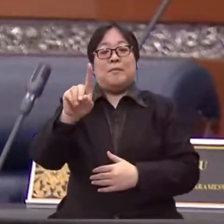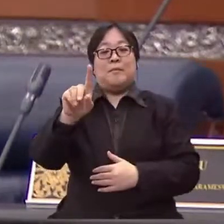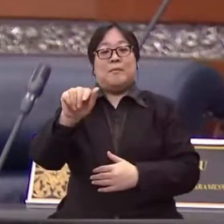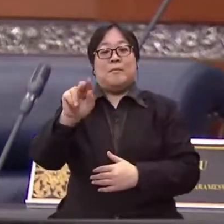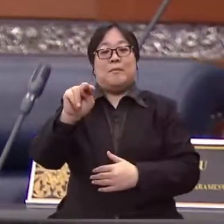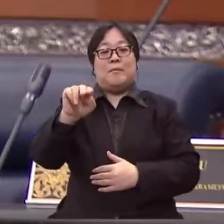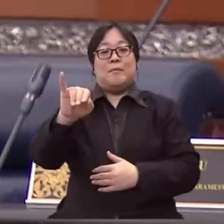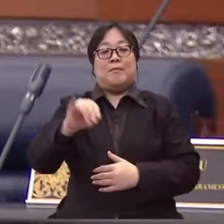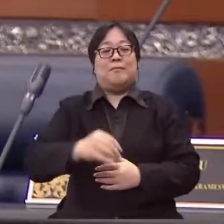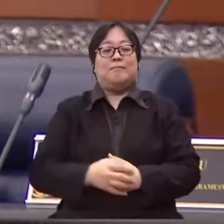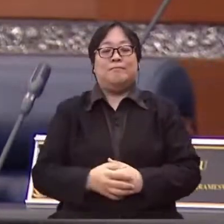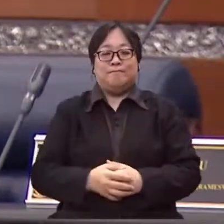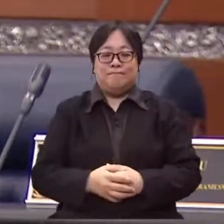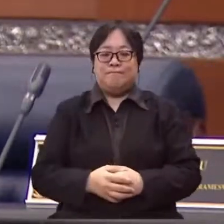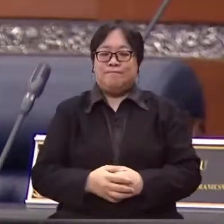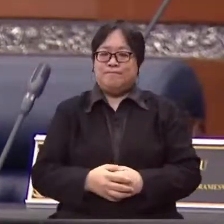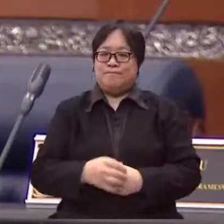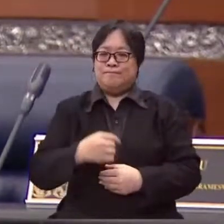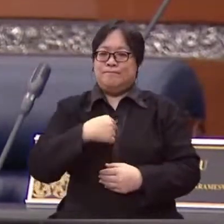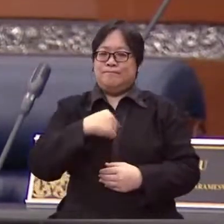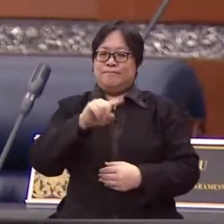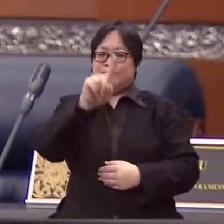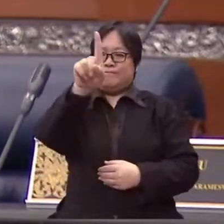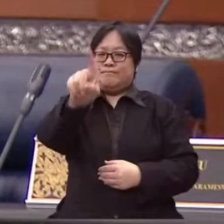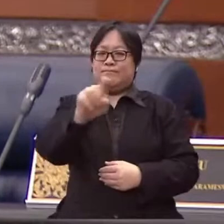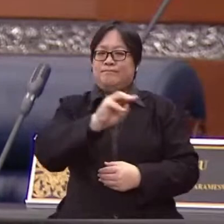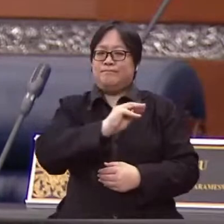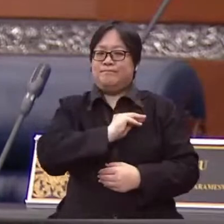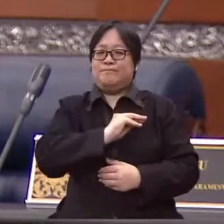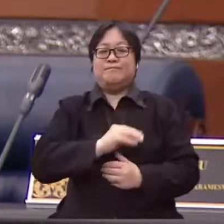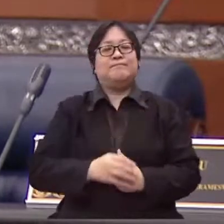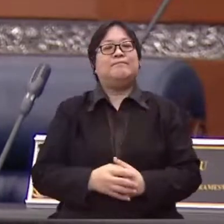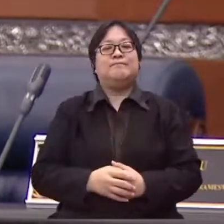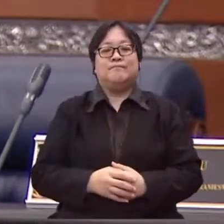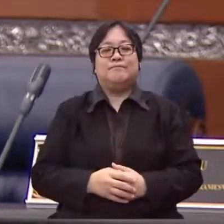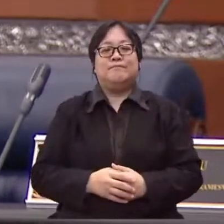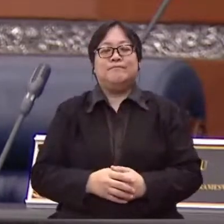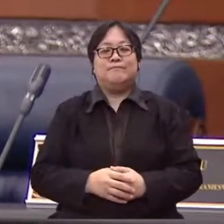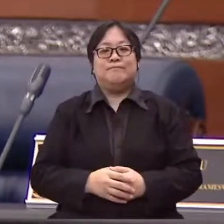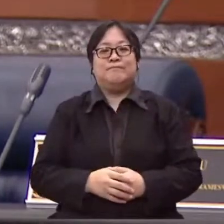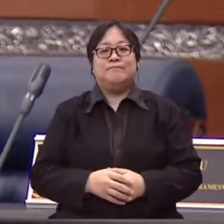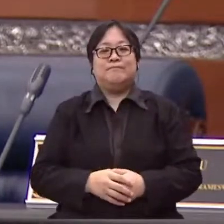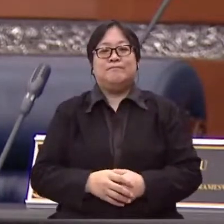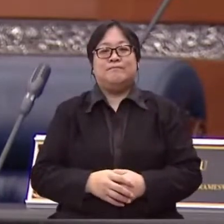dan saya tanya kepada Menteri tentang